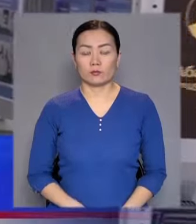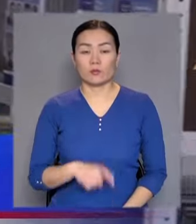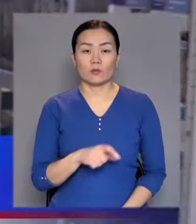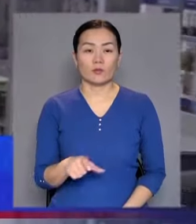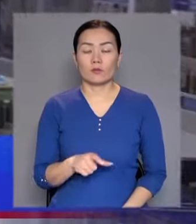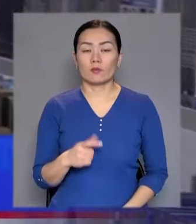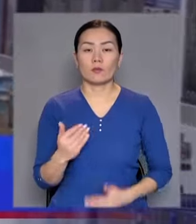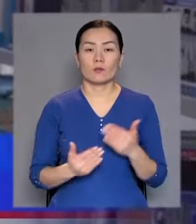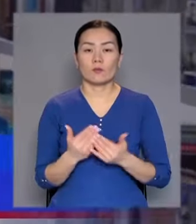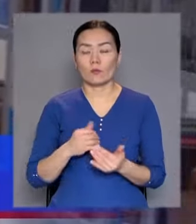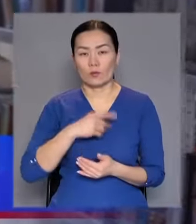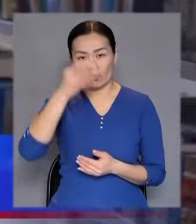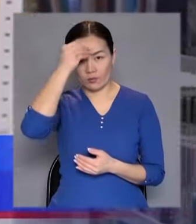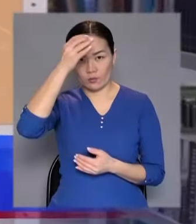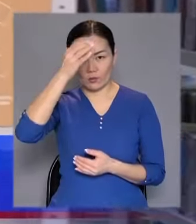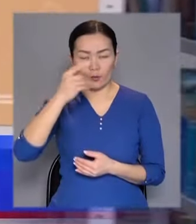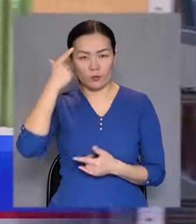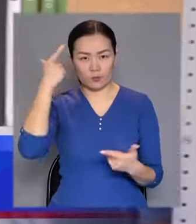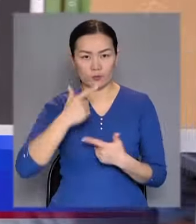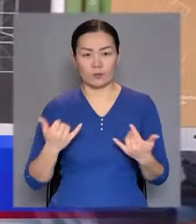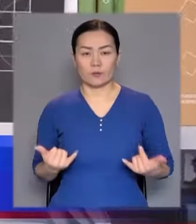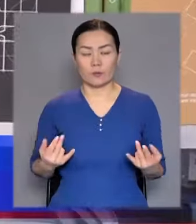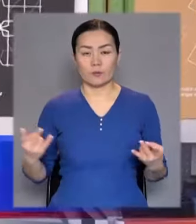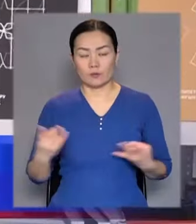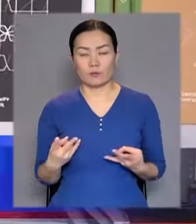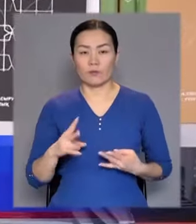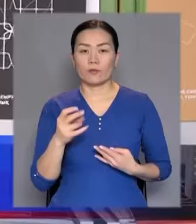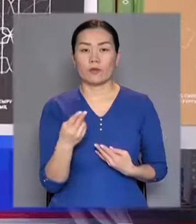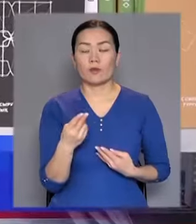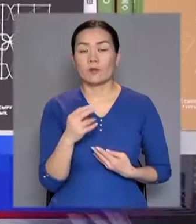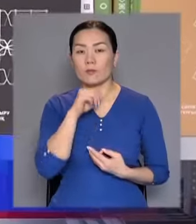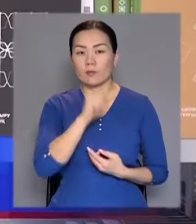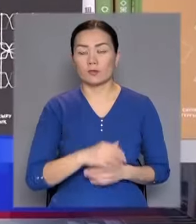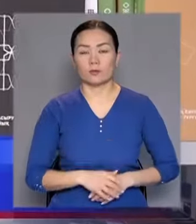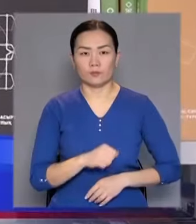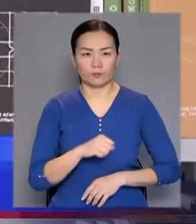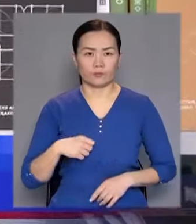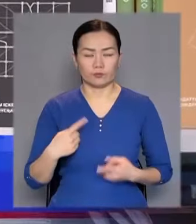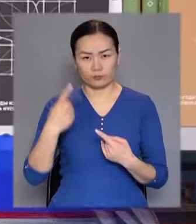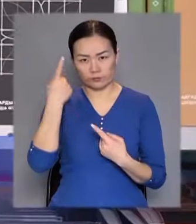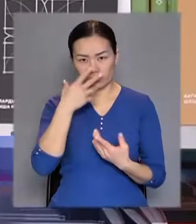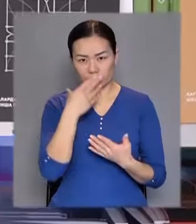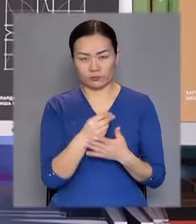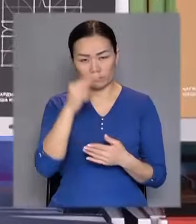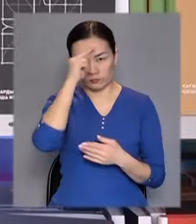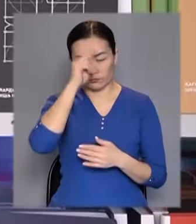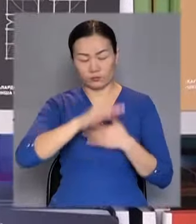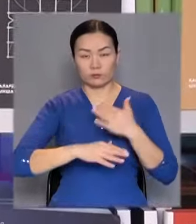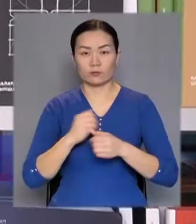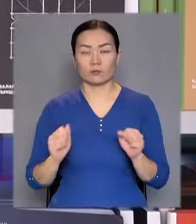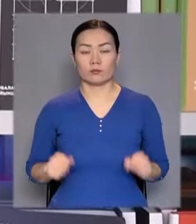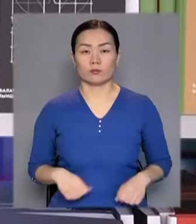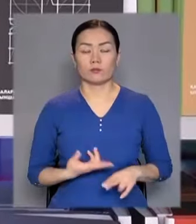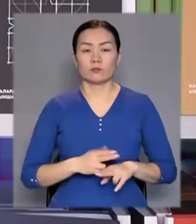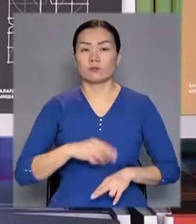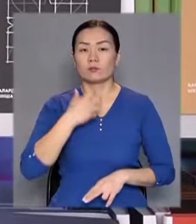Адамзат бейгін білекпен емес, білімен бағындыратын заман. Академиялық ұтқырлық арқылы өзге елде өз біліміңізді жетілдіре аласыз.